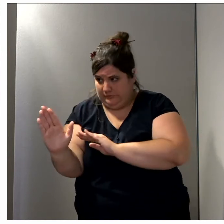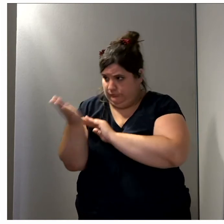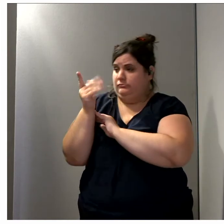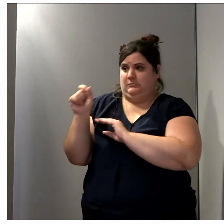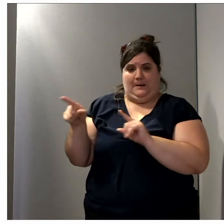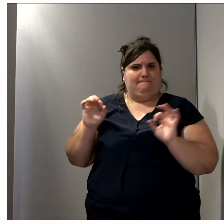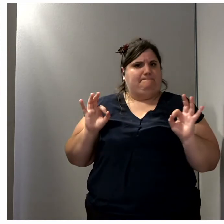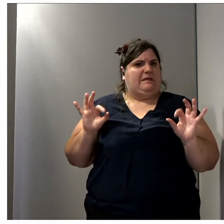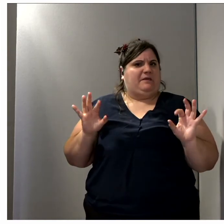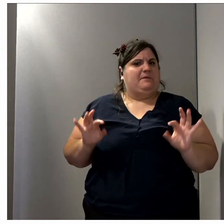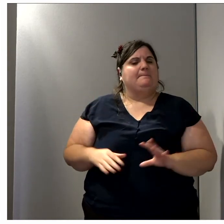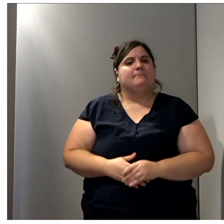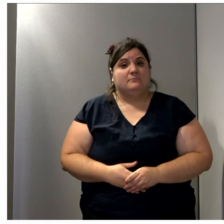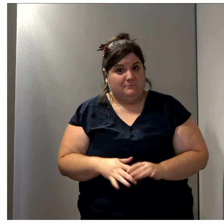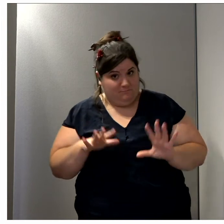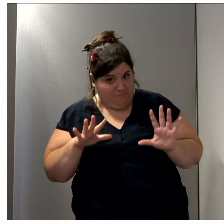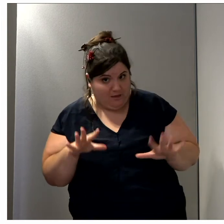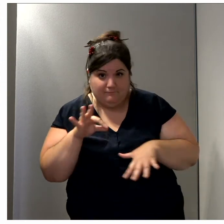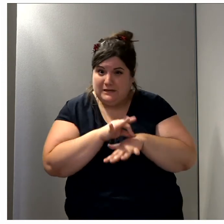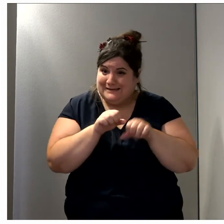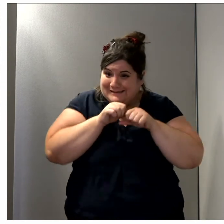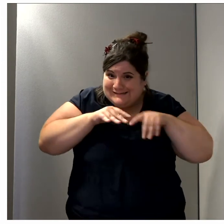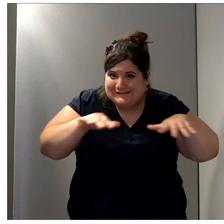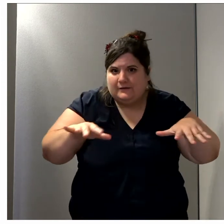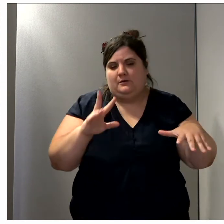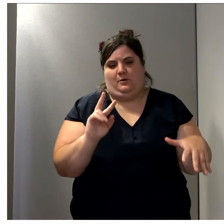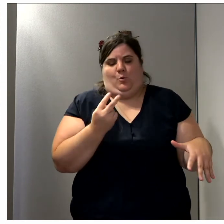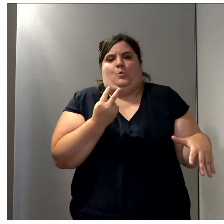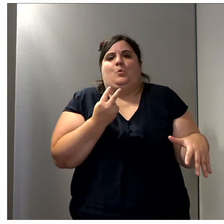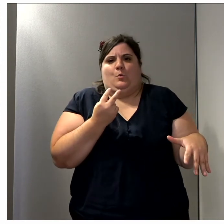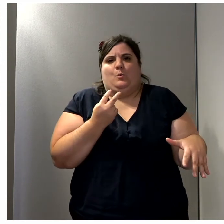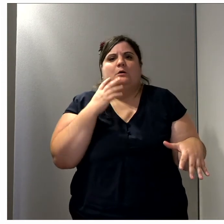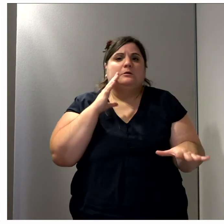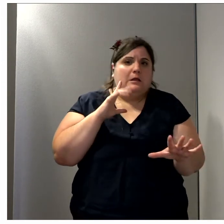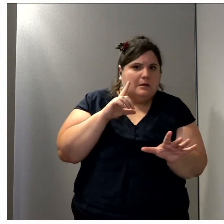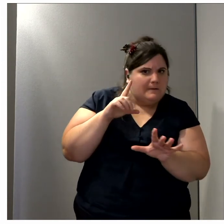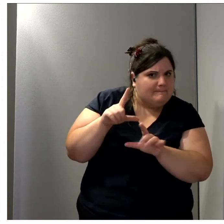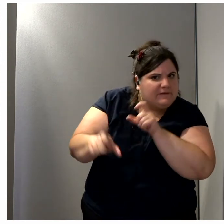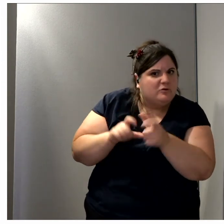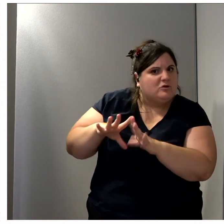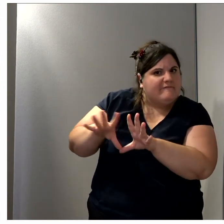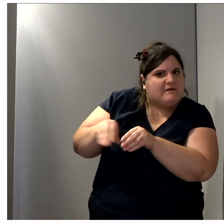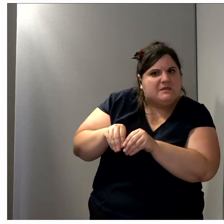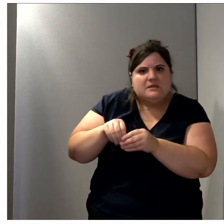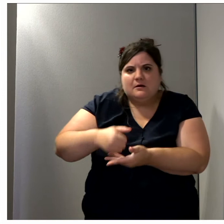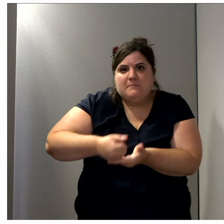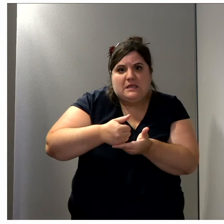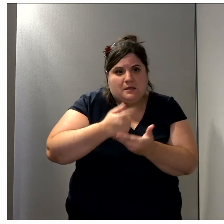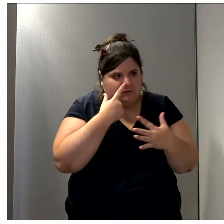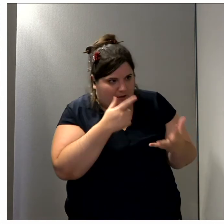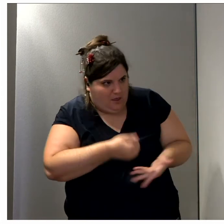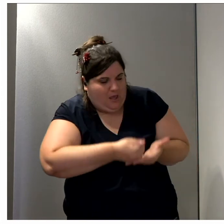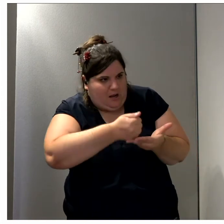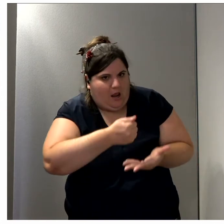a aussi mis en lumière les difficultés des proches aidants qui ont été souvent isolés tant en zone rurale qu'en